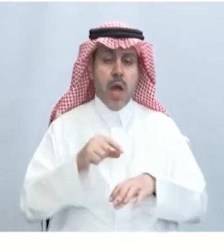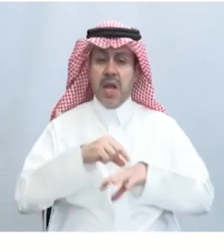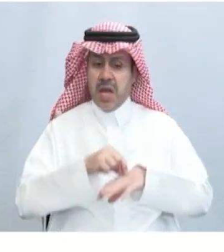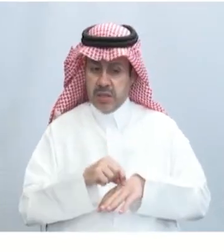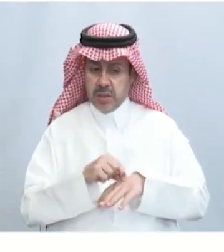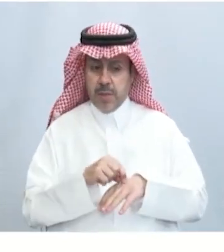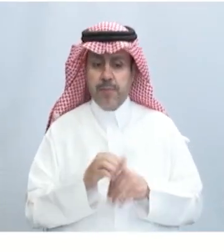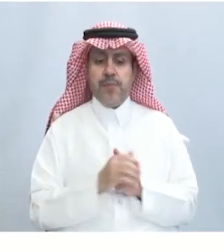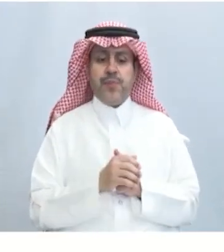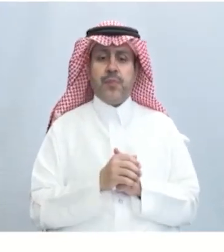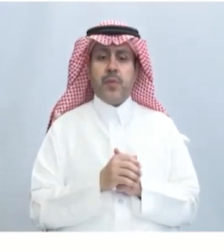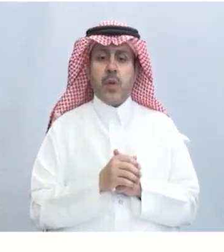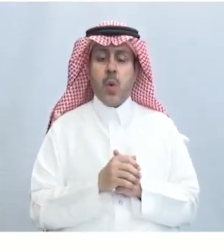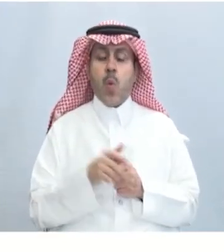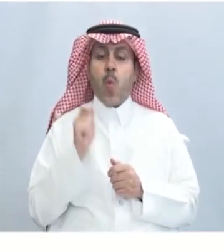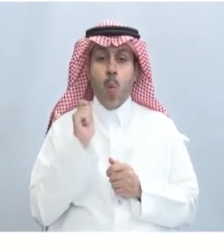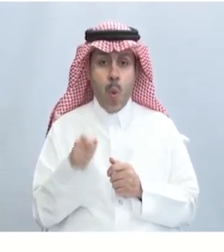بها الناس